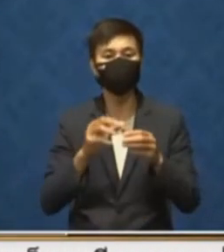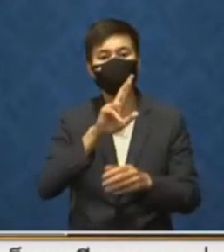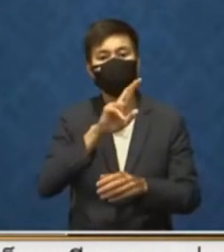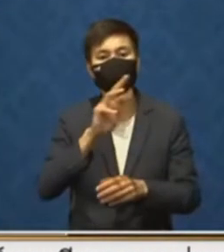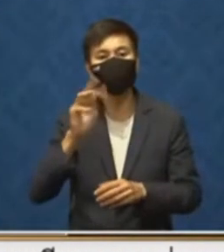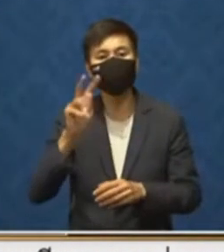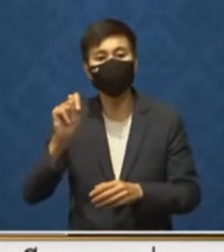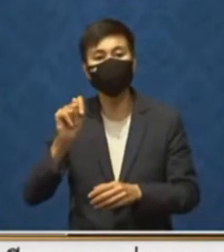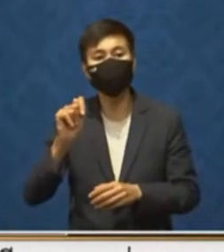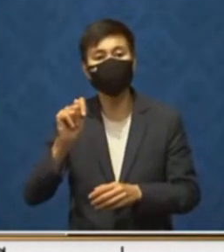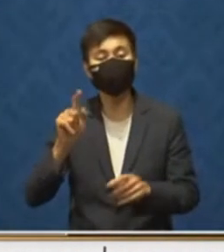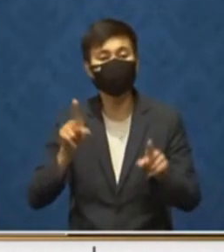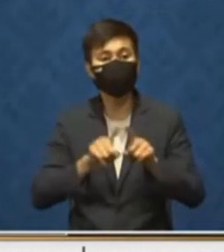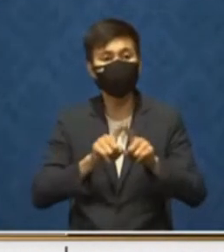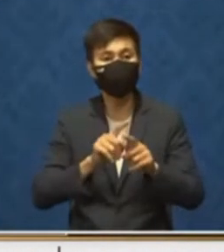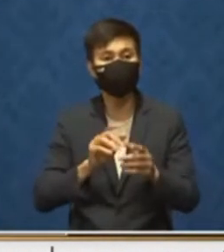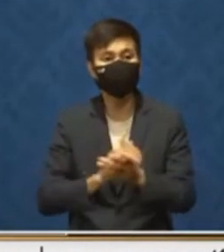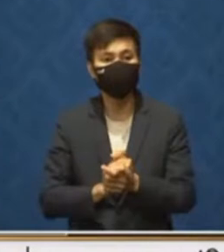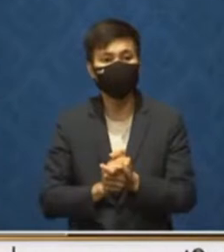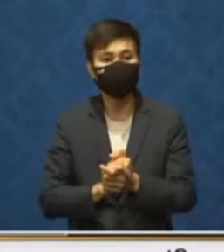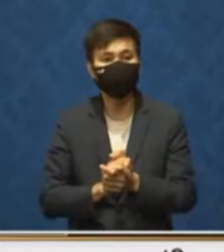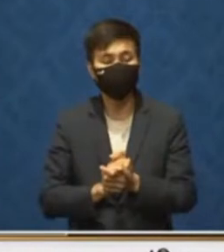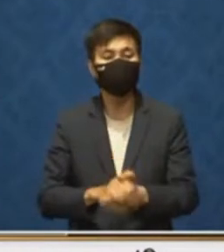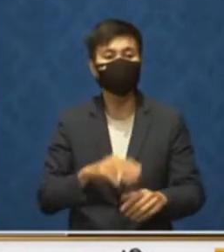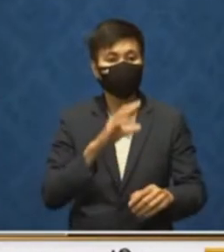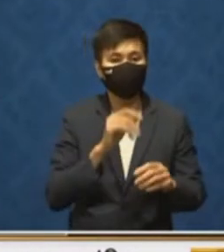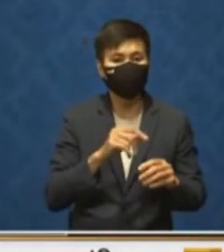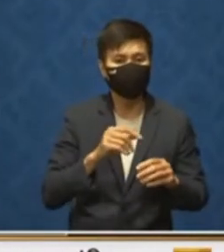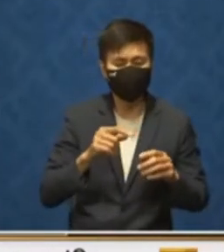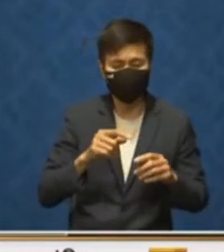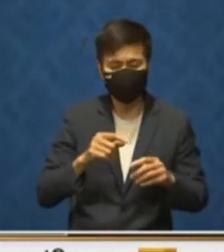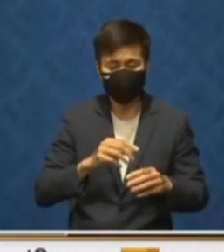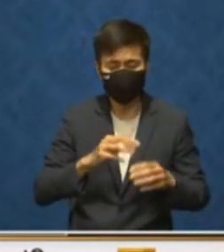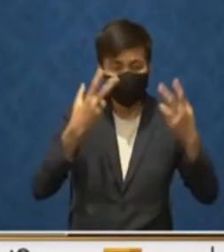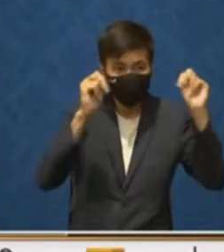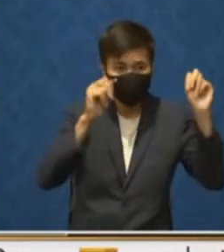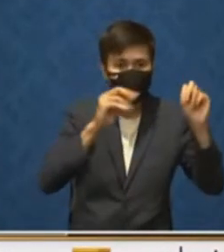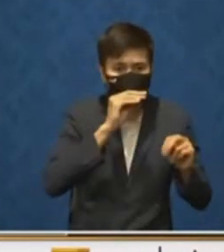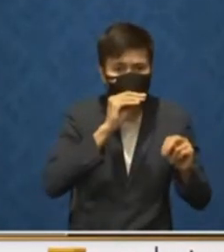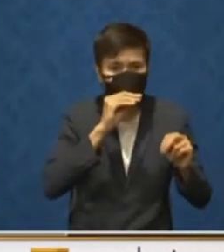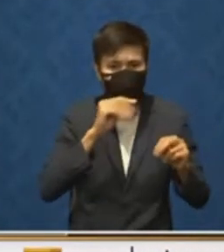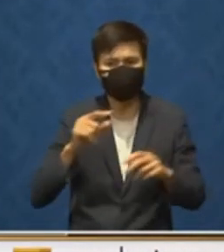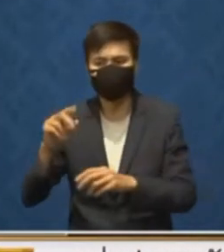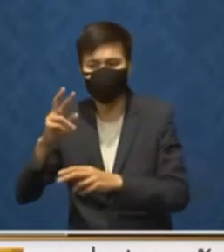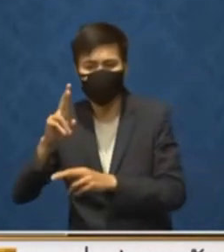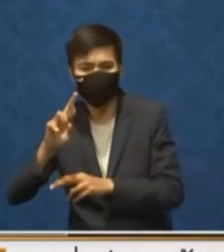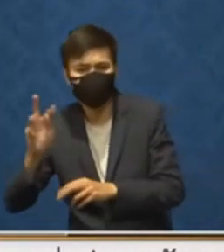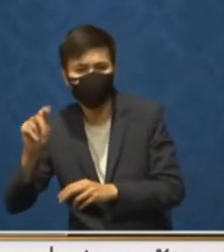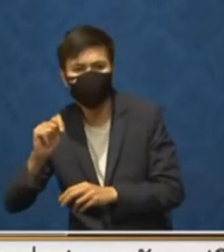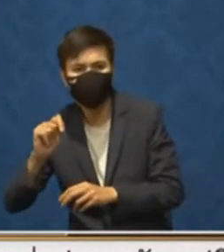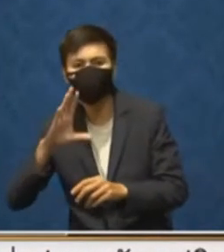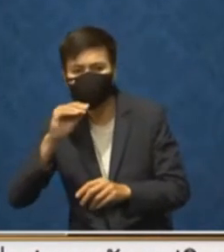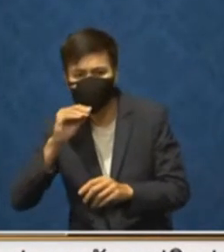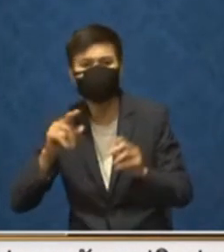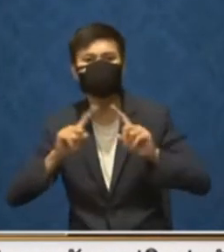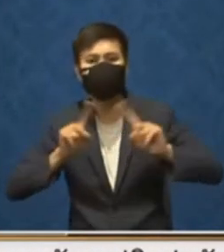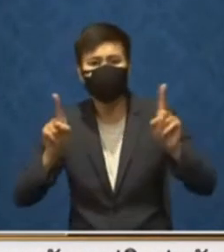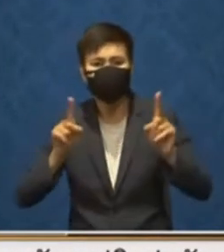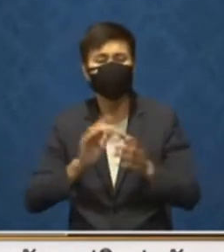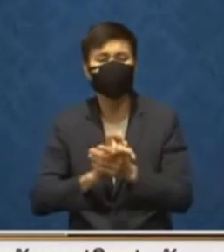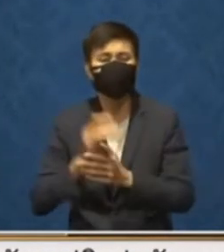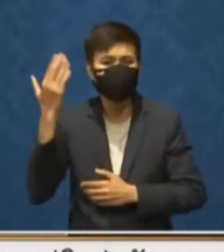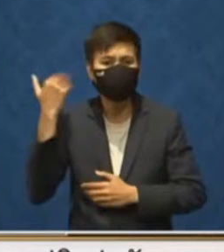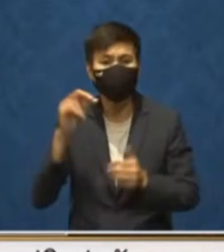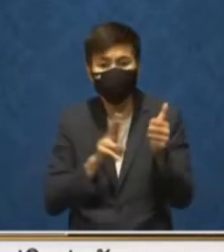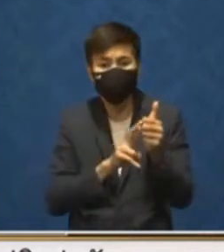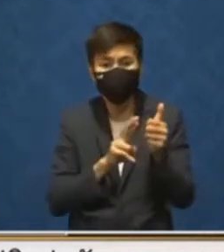เปล่านายกพูดอย่างน้ำตรีพูดอย่างคนละเรื่องเลยนะเมื่อกี้ท่านรองนายกสุพัฒน์พงษ์ยอม